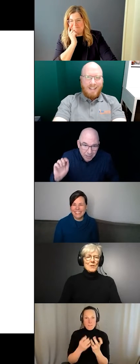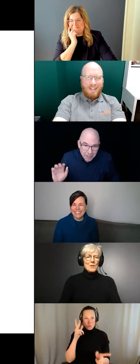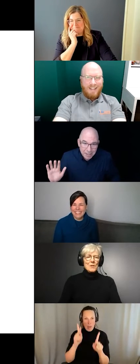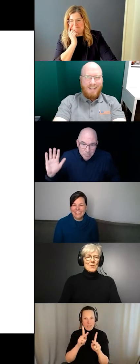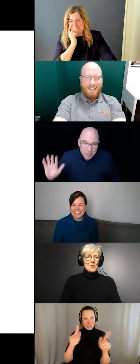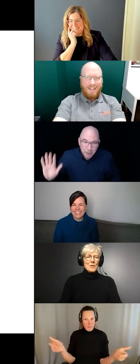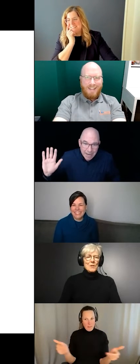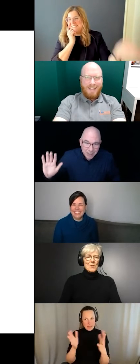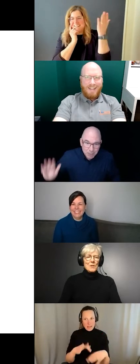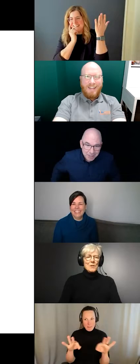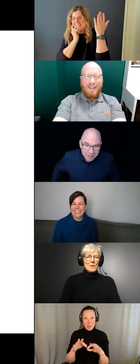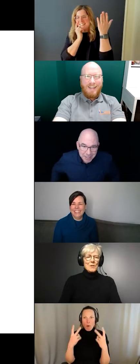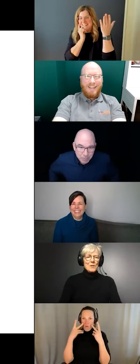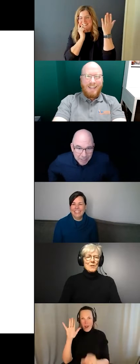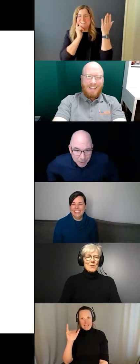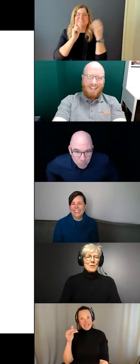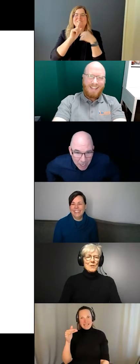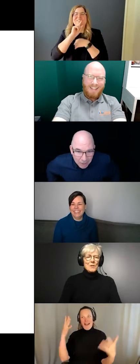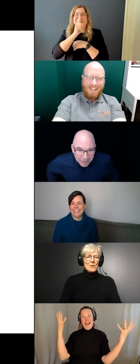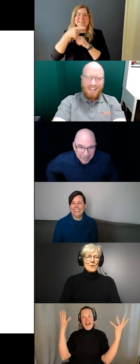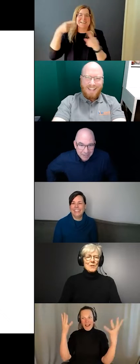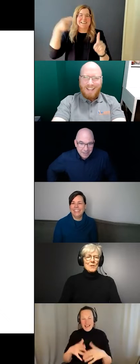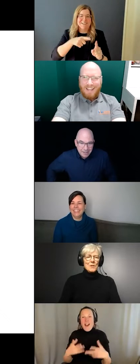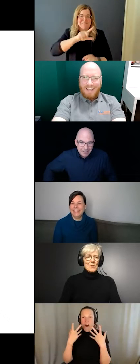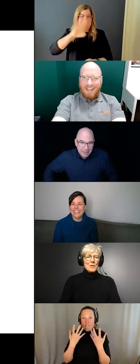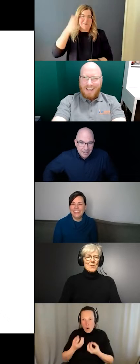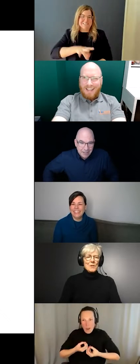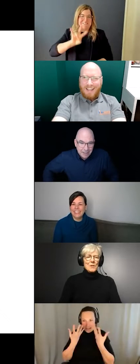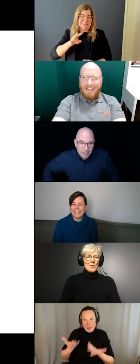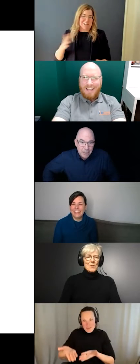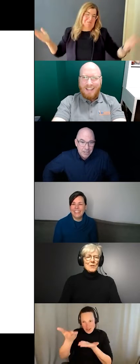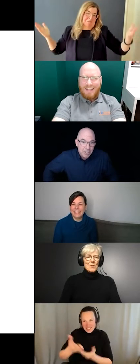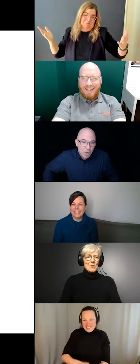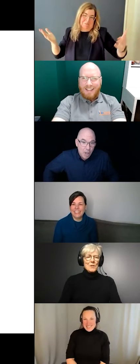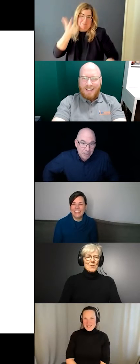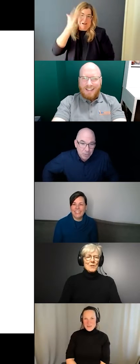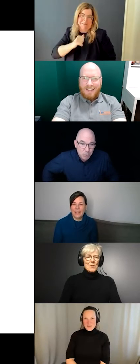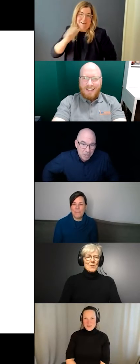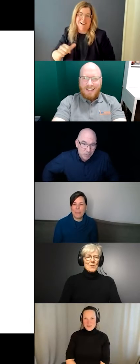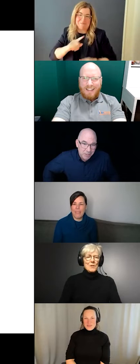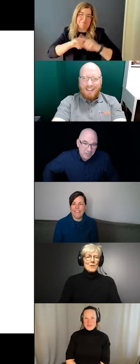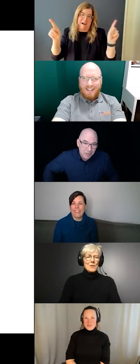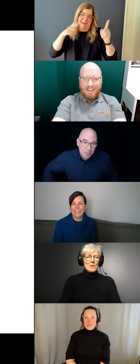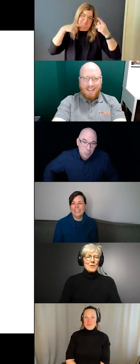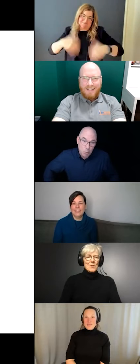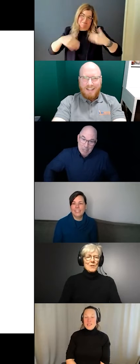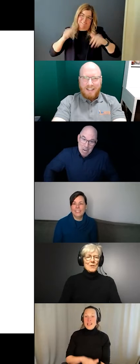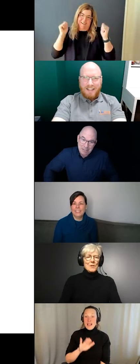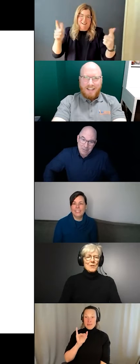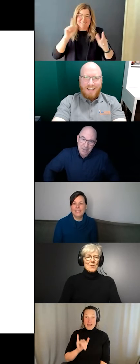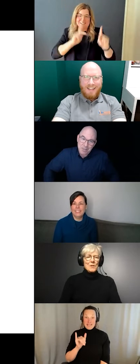de gens sont impliqués, oui, un interprète serait exigé. Je vois Cynthia qui bouge ses mains rapidement. Elle veut dire quelque chose, bien sûr, aussi.